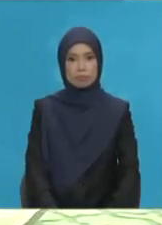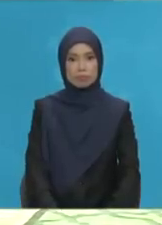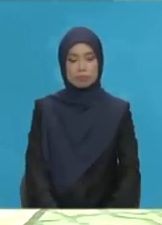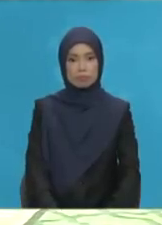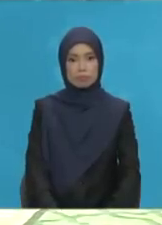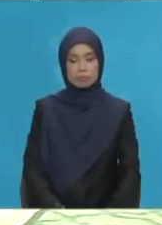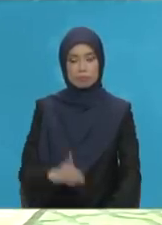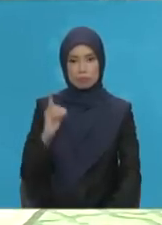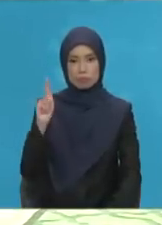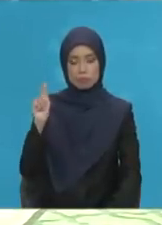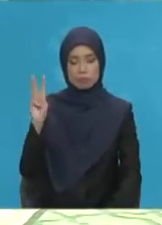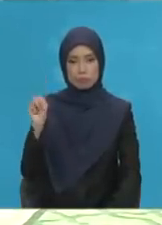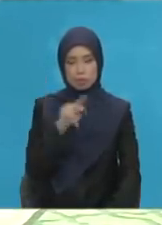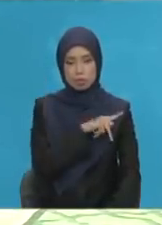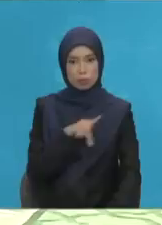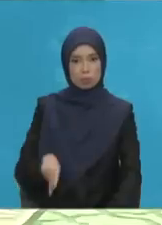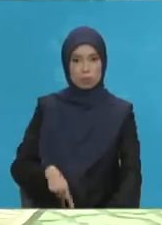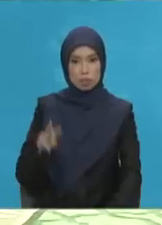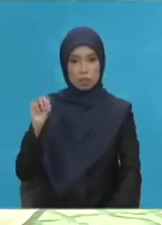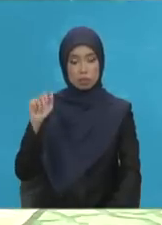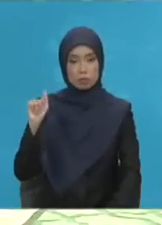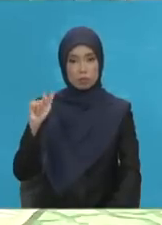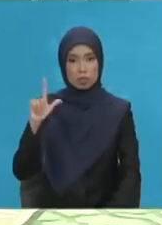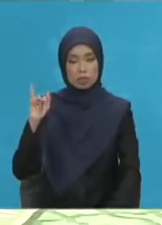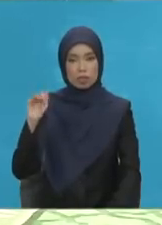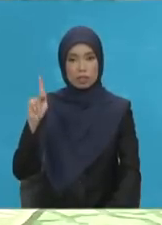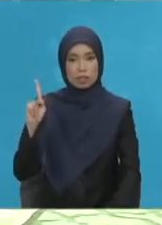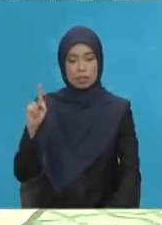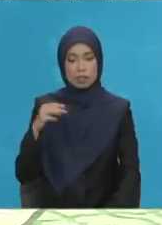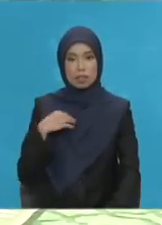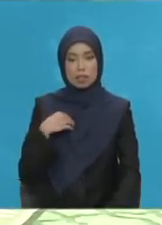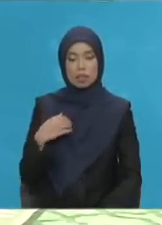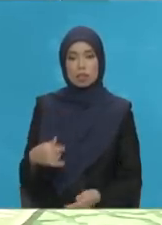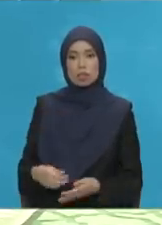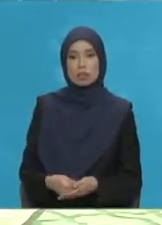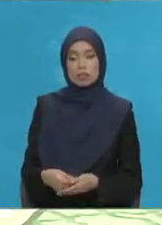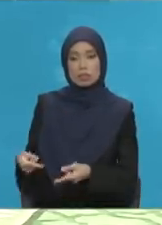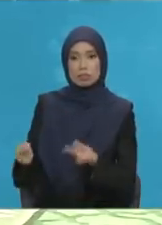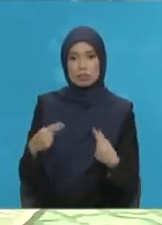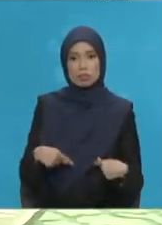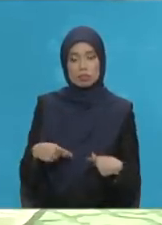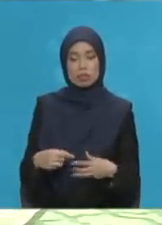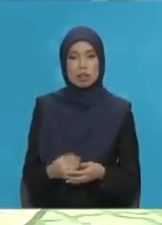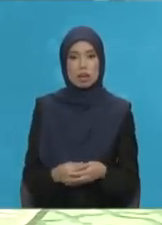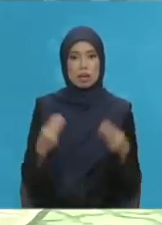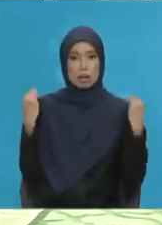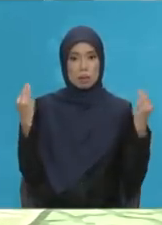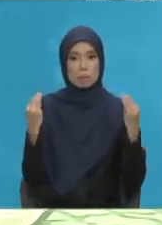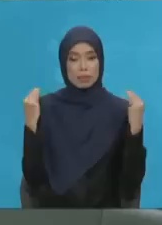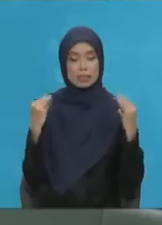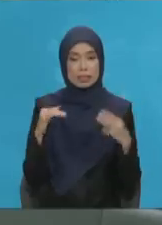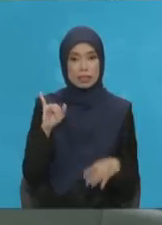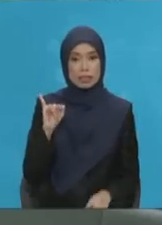durian tomat Mulya dijunjung berangkat ke bilik host dengan diiringi oleh yang amat Mulia Pangeran Indra